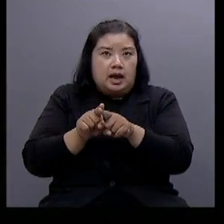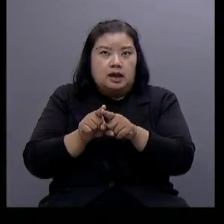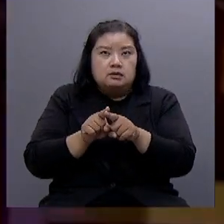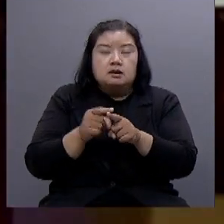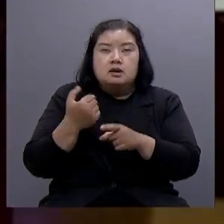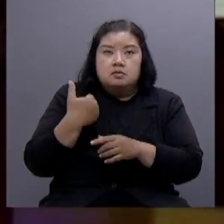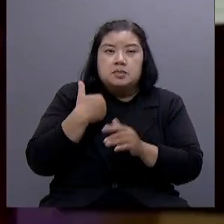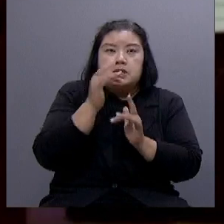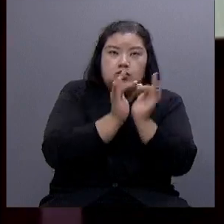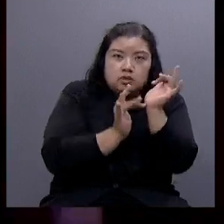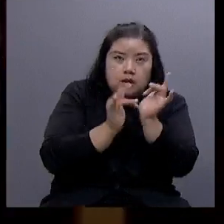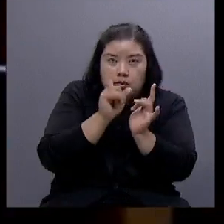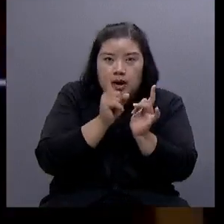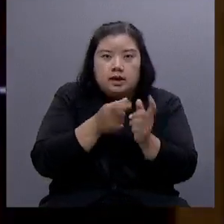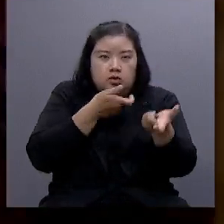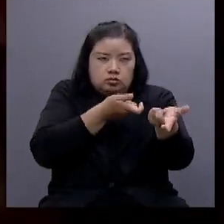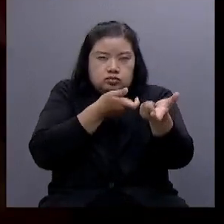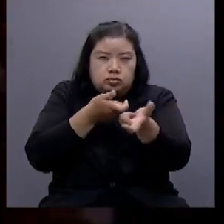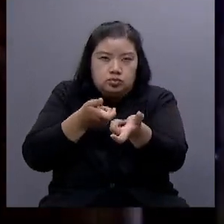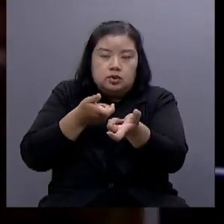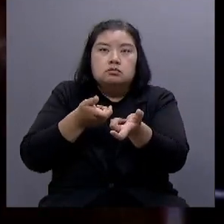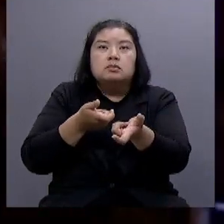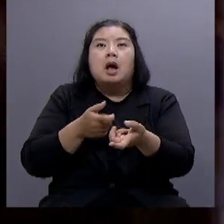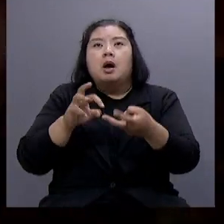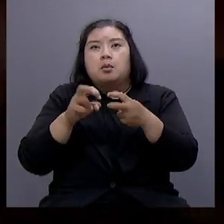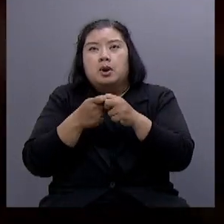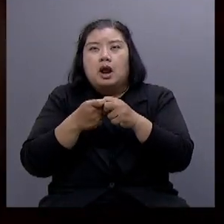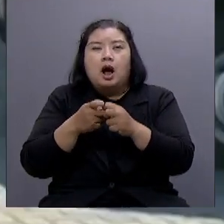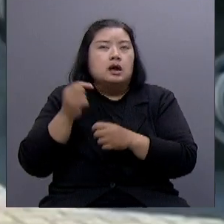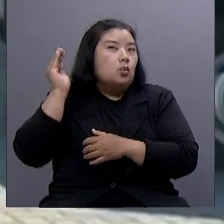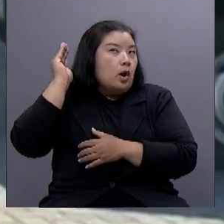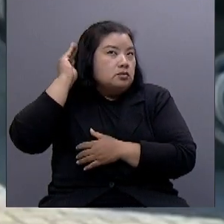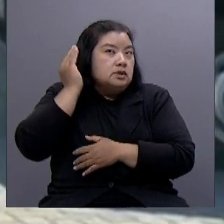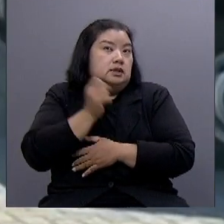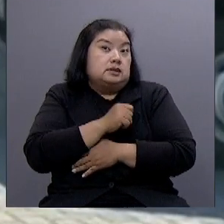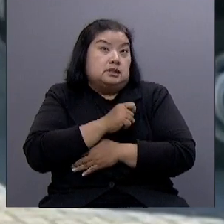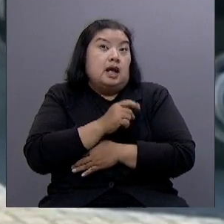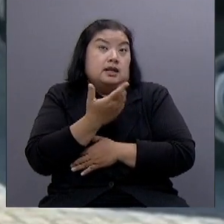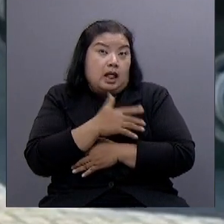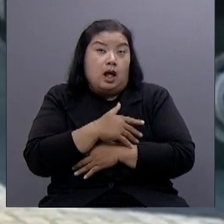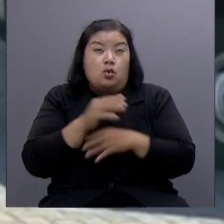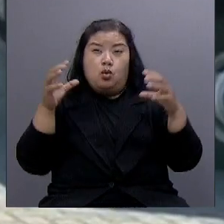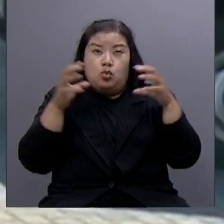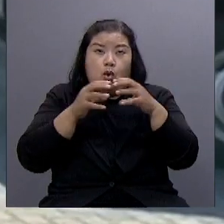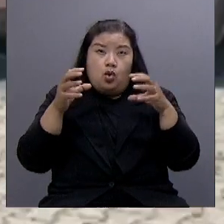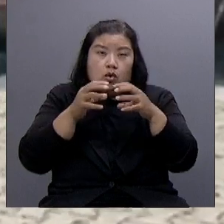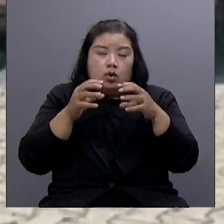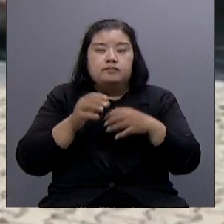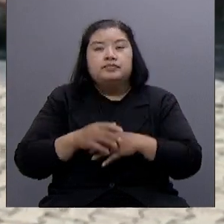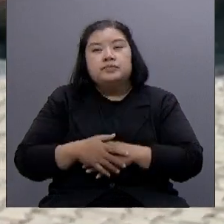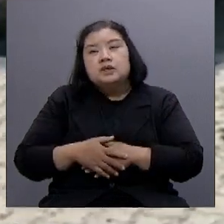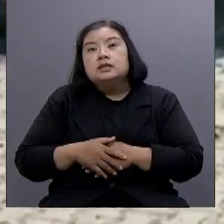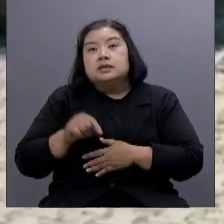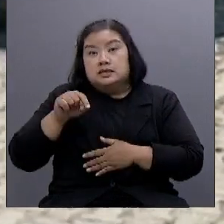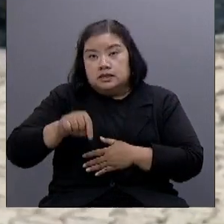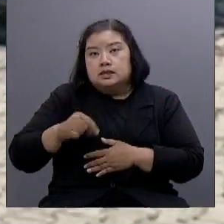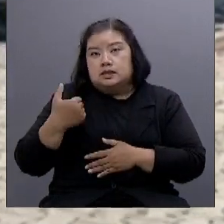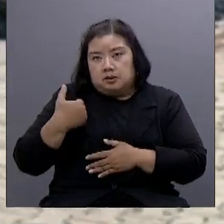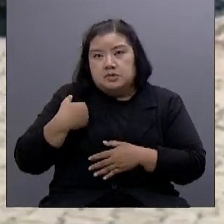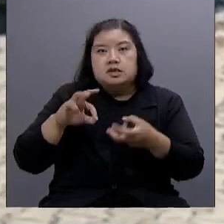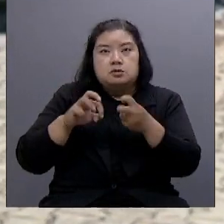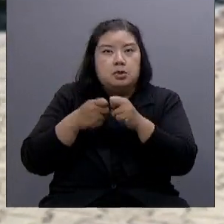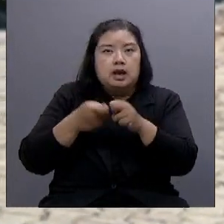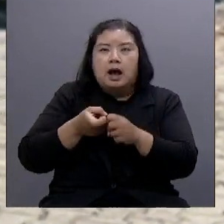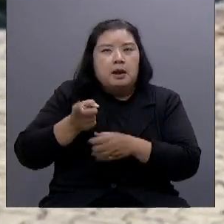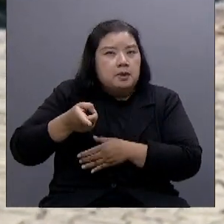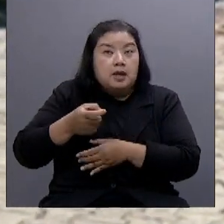เป็นระยะและนอกเหนือจากความขัดแย้งทางศาสนาแล้วนะคะดาเกสถานยังเป็นอีกพื้นที่หนึ่งที่เคยมีการประท้ว